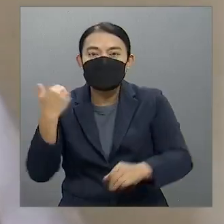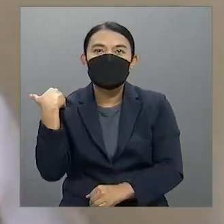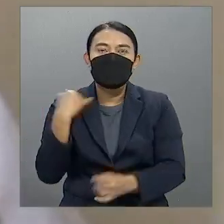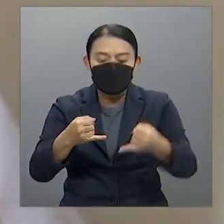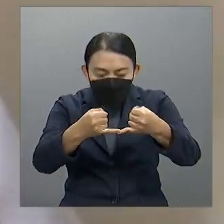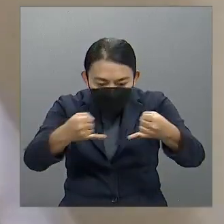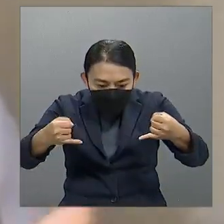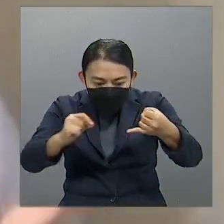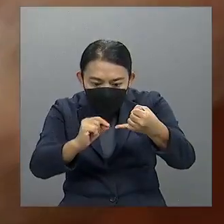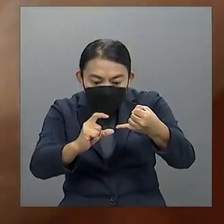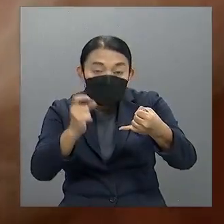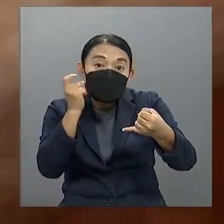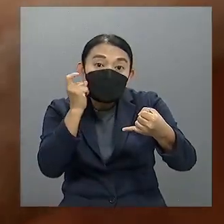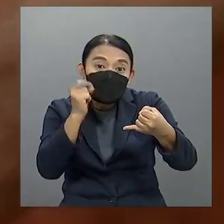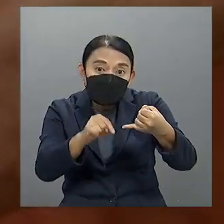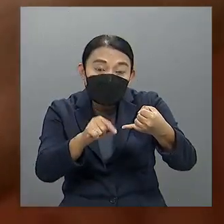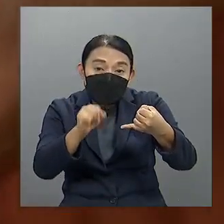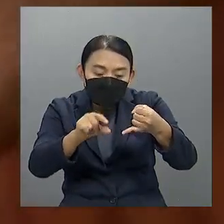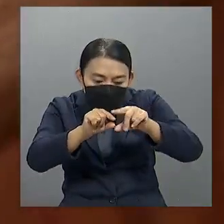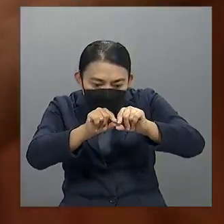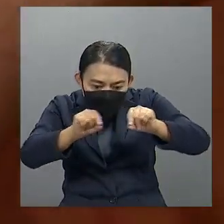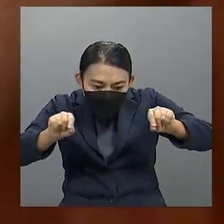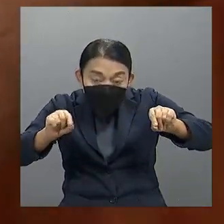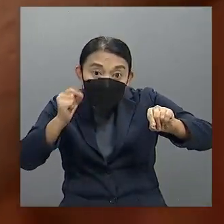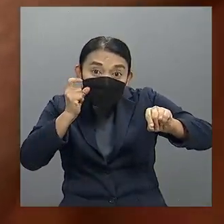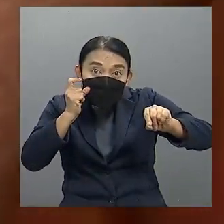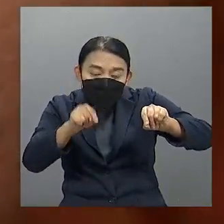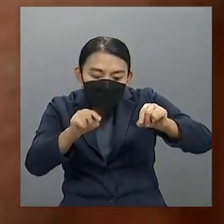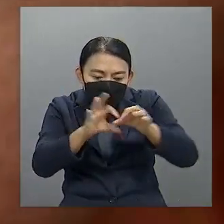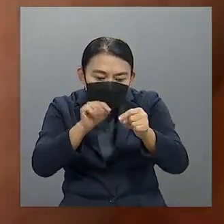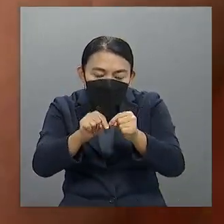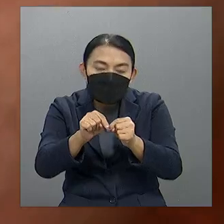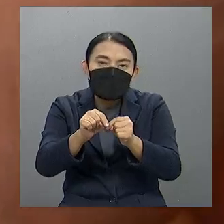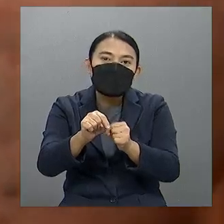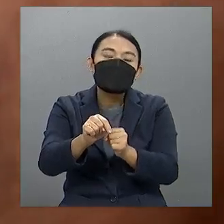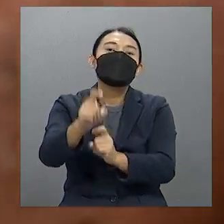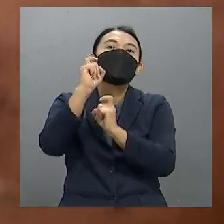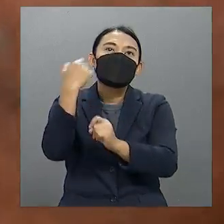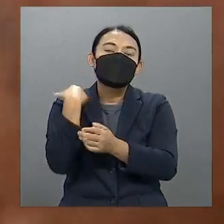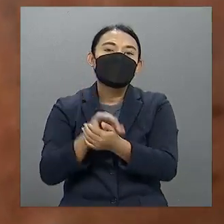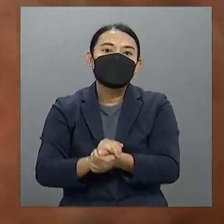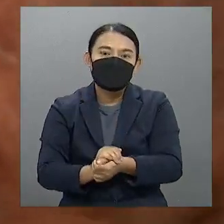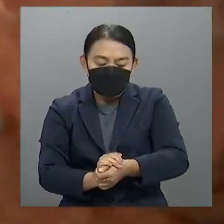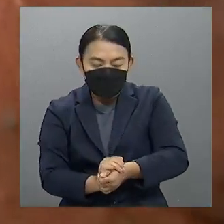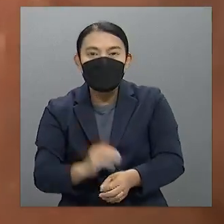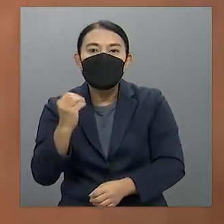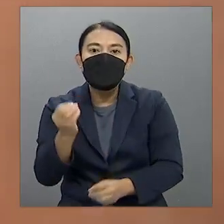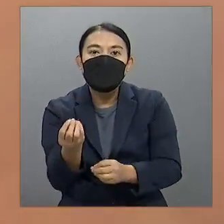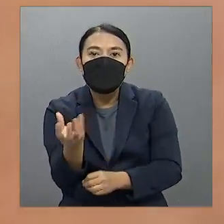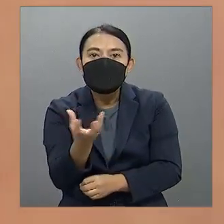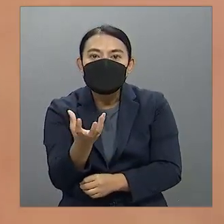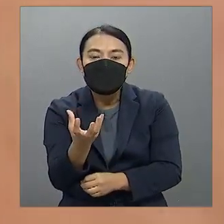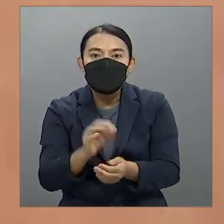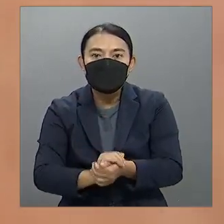ป็นอยู่ระยะเวลานานก็อาจจะทำให้ระดับความรุนแรงสูงขึ้นได้เช่นมีขาบวมมีภาวะเลือดออกแล้วก็เกิดริ่มเลือดตามมาได้ค่ะ